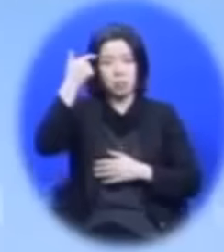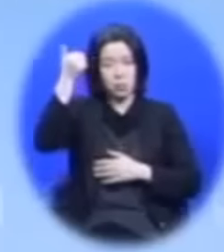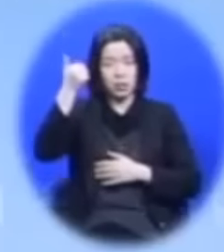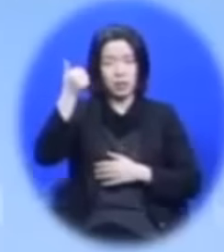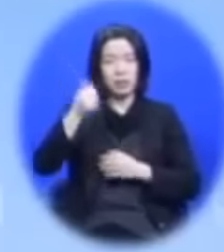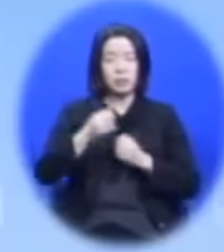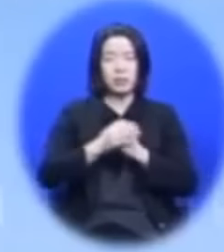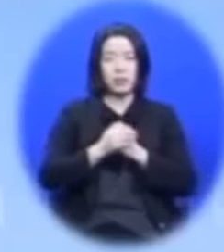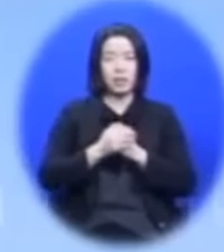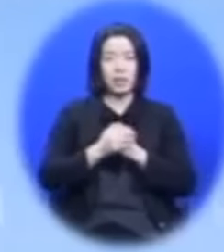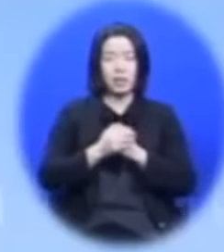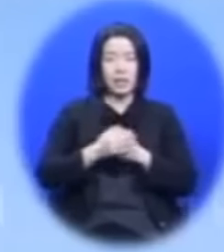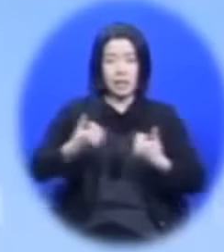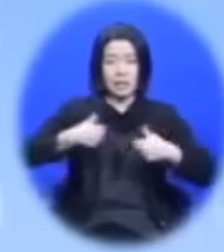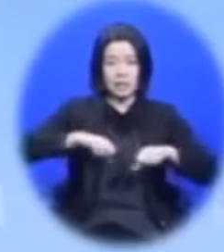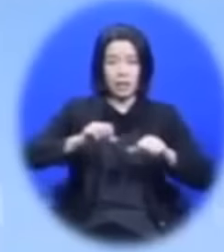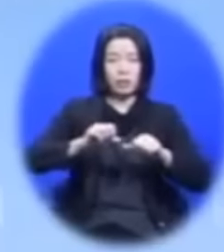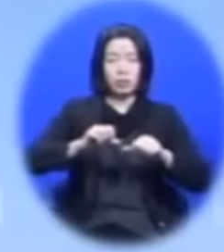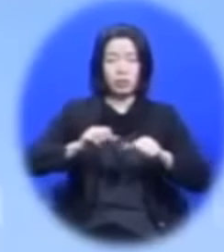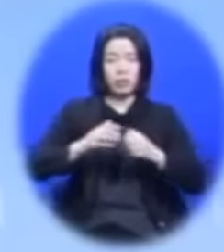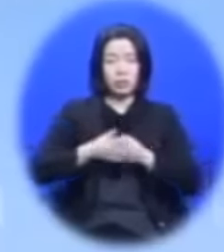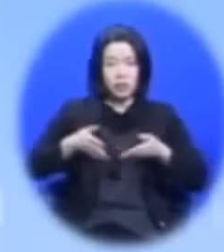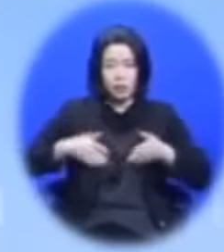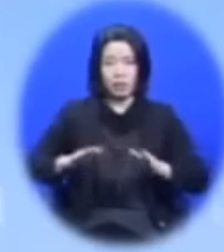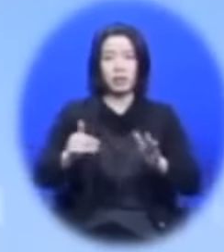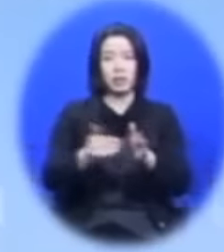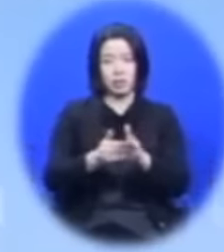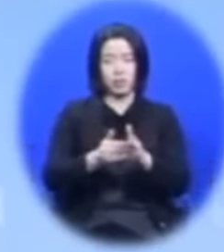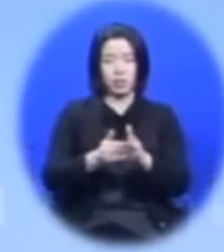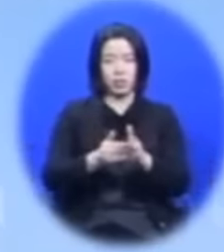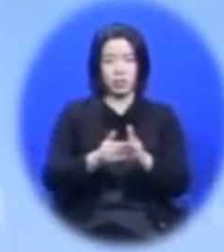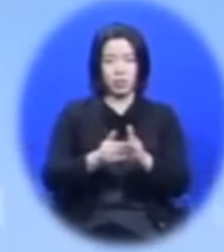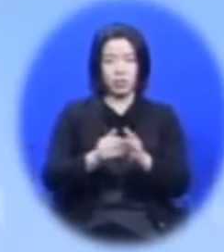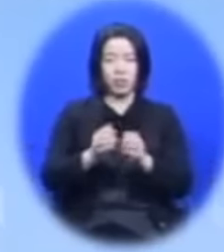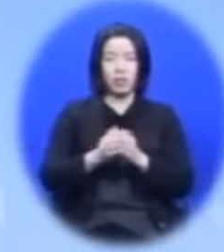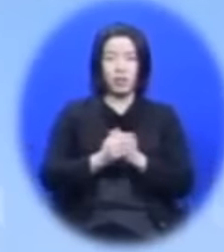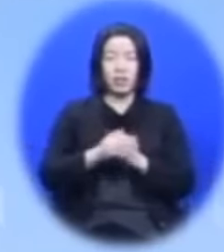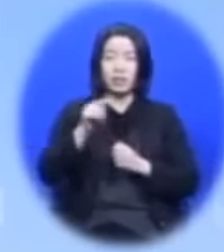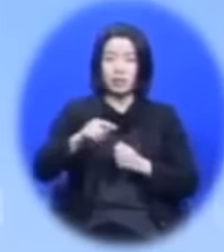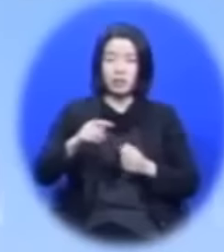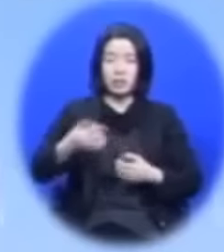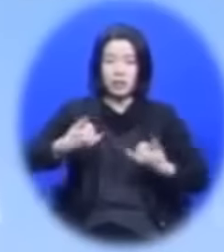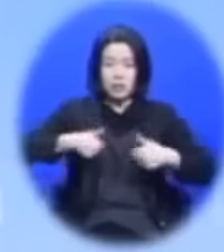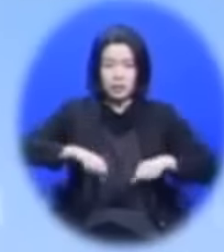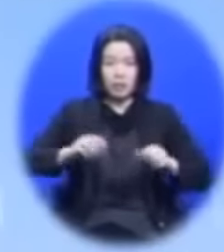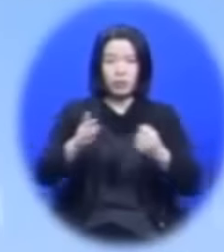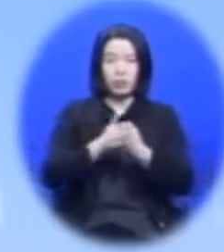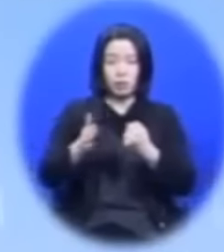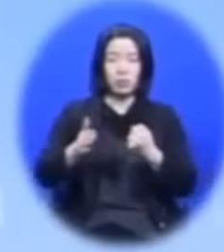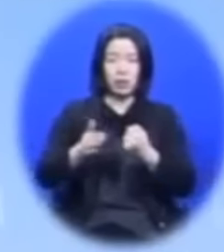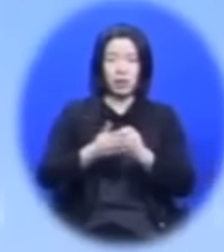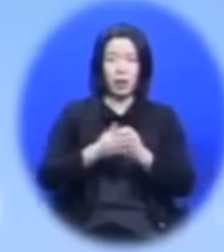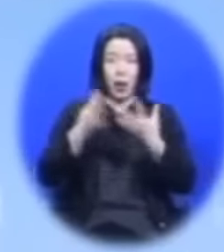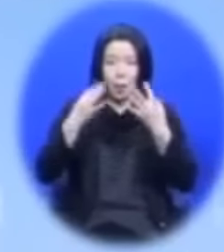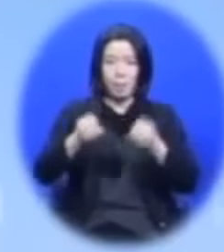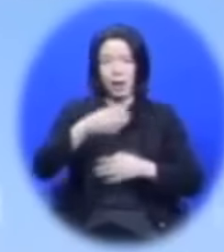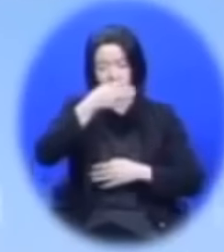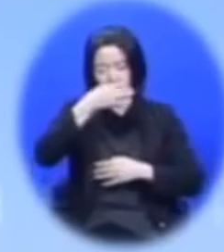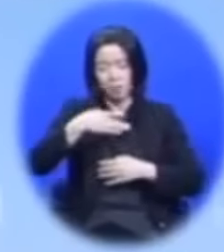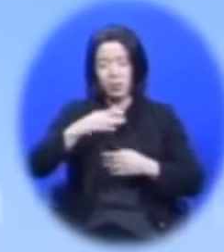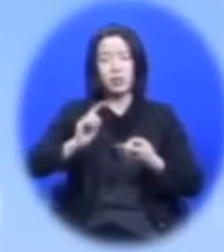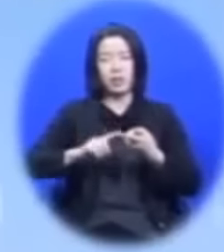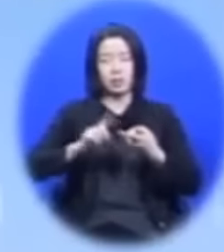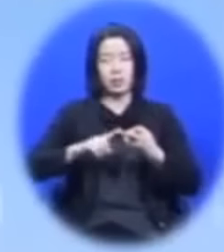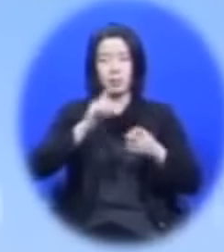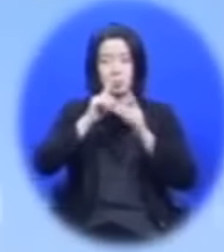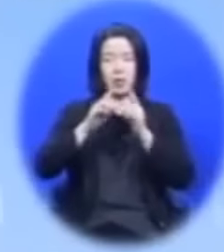부목사님이신데 쌍둥이를 낳으셨어요. 그 쌍둥이 때문에 많이 힘든 이야기를